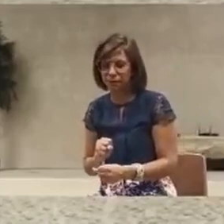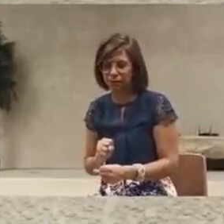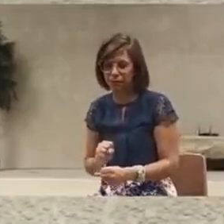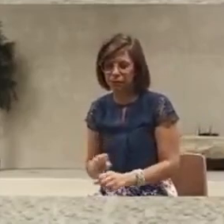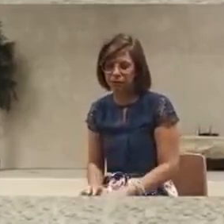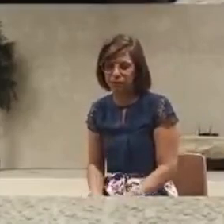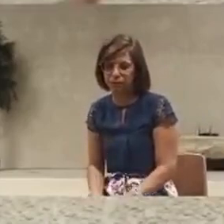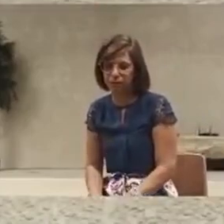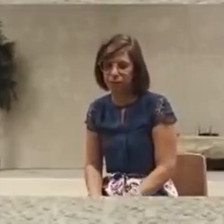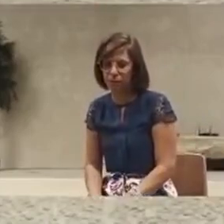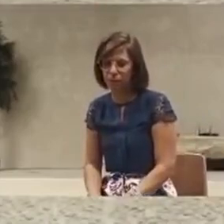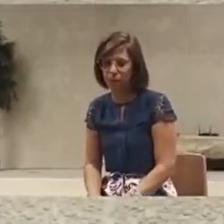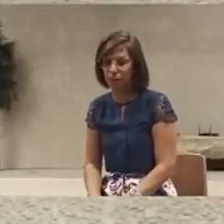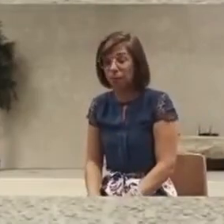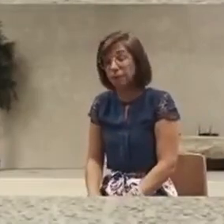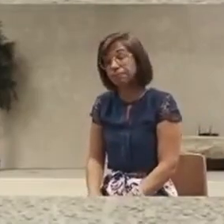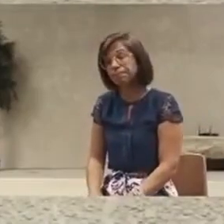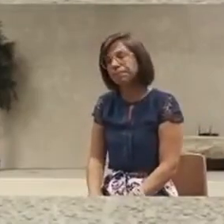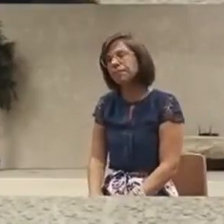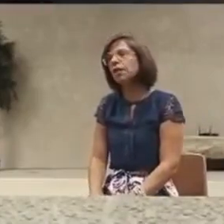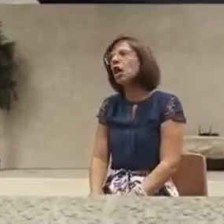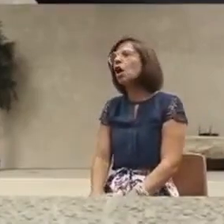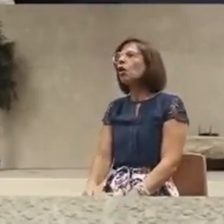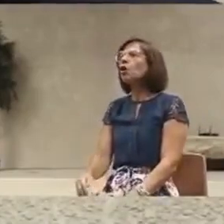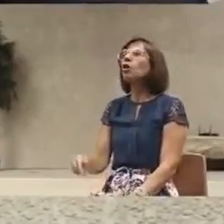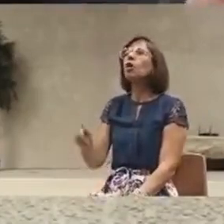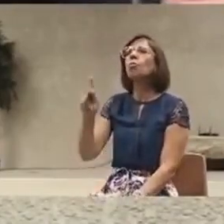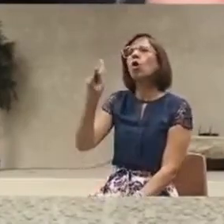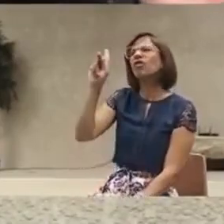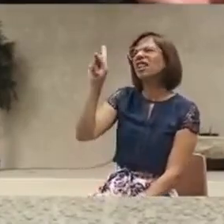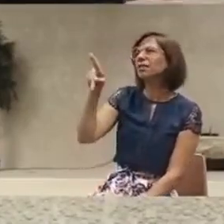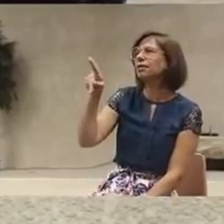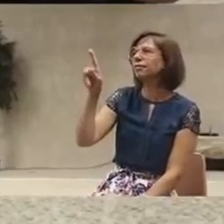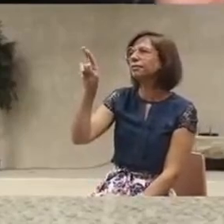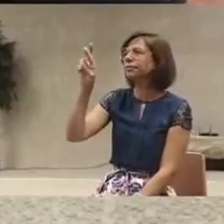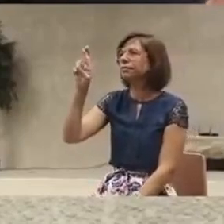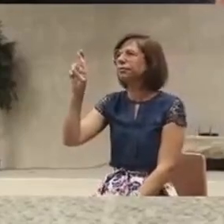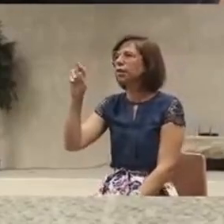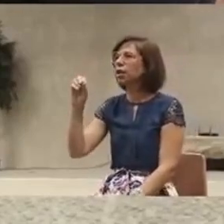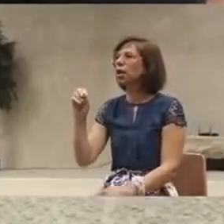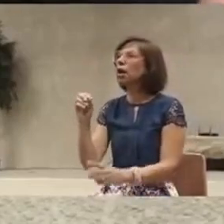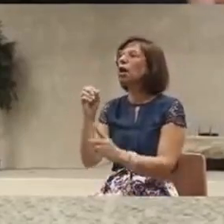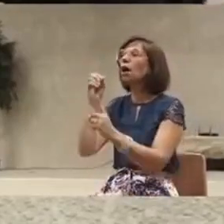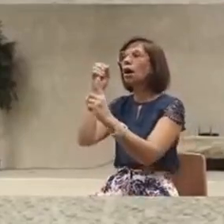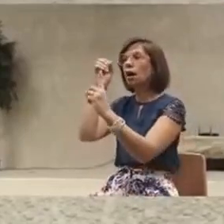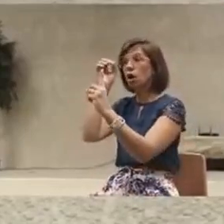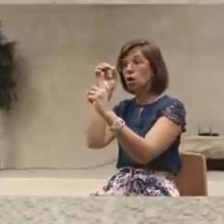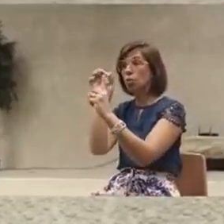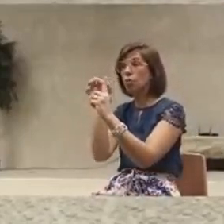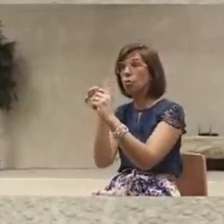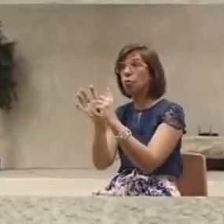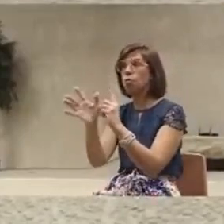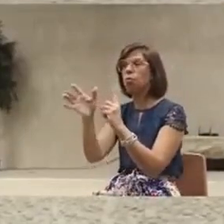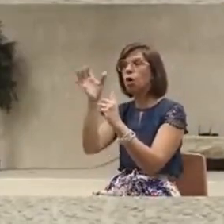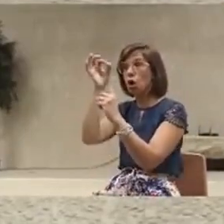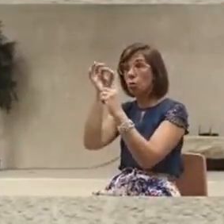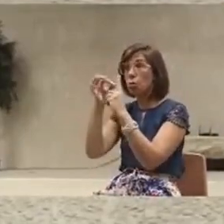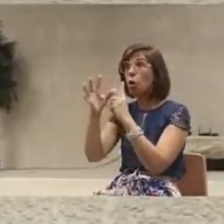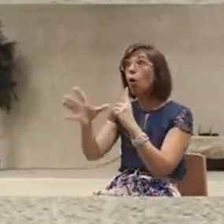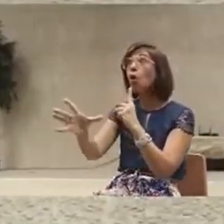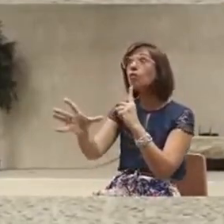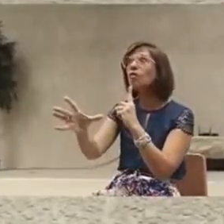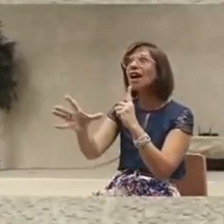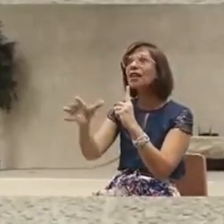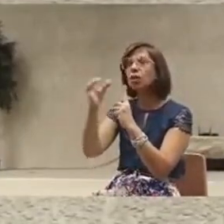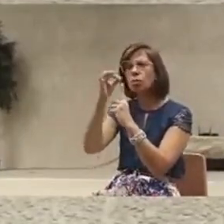Il s'en va dans un lieu désert et puis il se lamente devant le Seigneur. Il déprime et il dit, Seigneur, j'ai